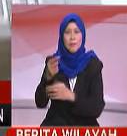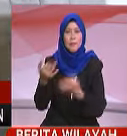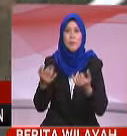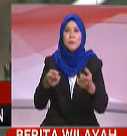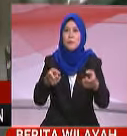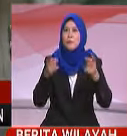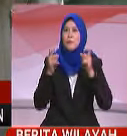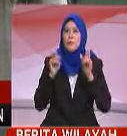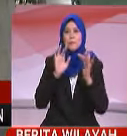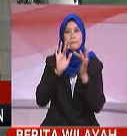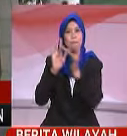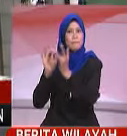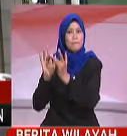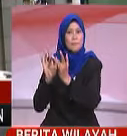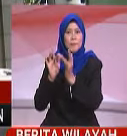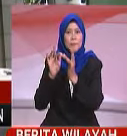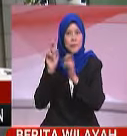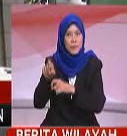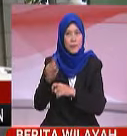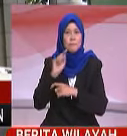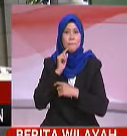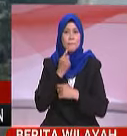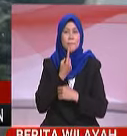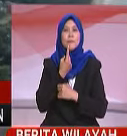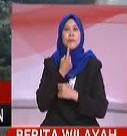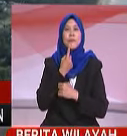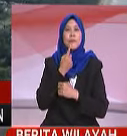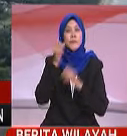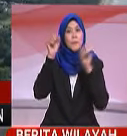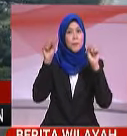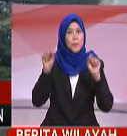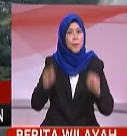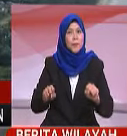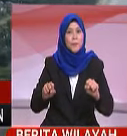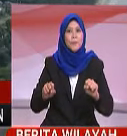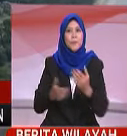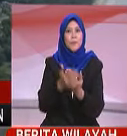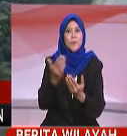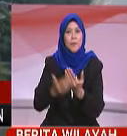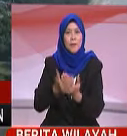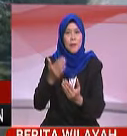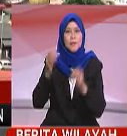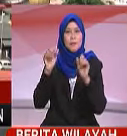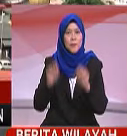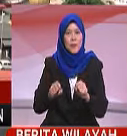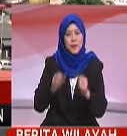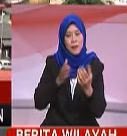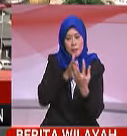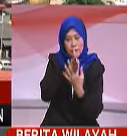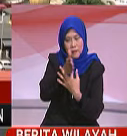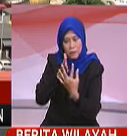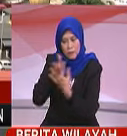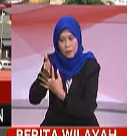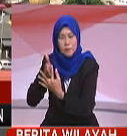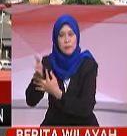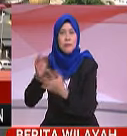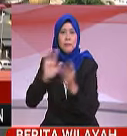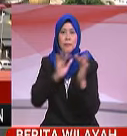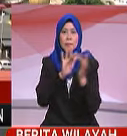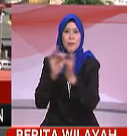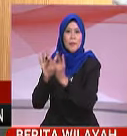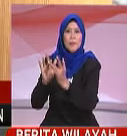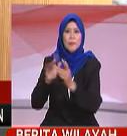kelajuan dan rangkaian internet perlu di yang serius bagi membolehkan kemudahan tersebut dapat diakses sepenuhnya oleh